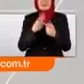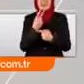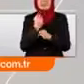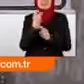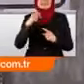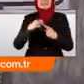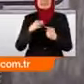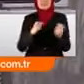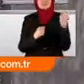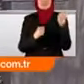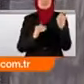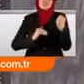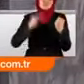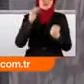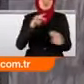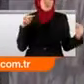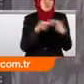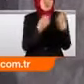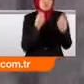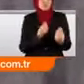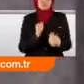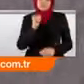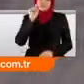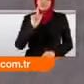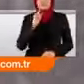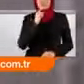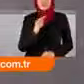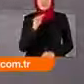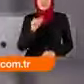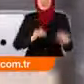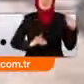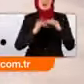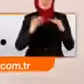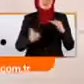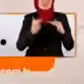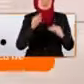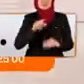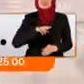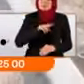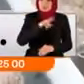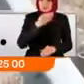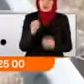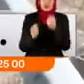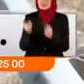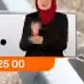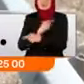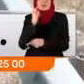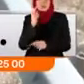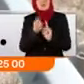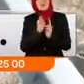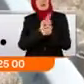bitmiyor otoban yeni uygulamada sürücülerin yapabileceğim hızlı ve araç cinsine göre değişecek